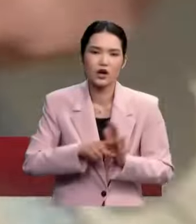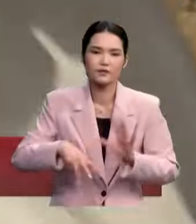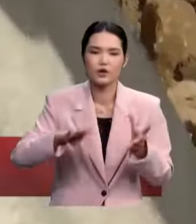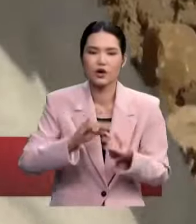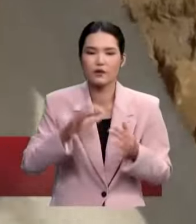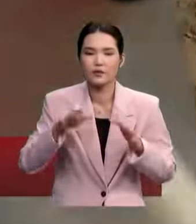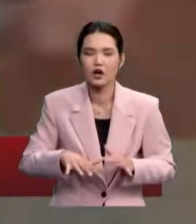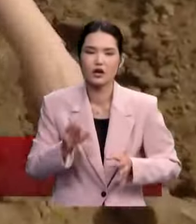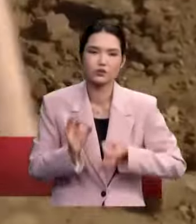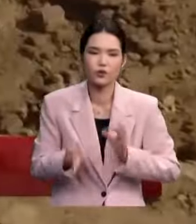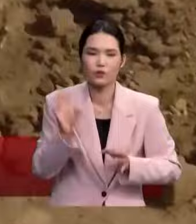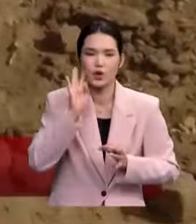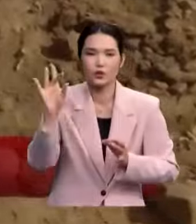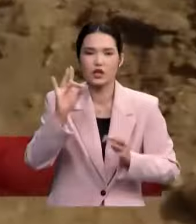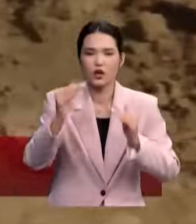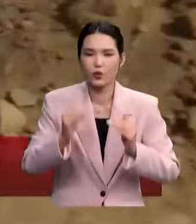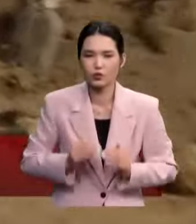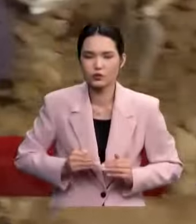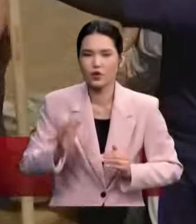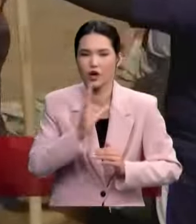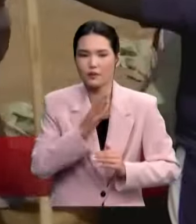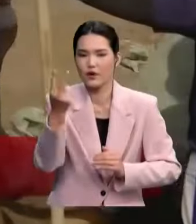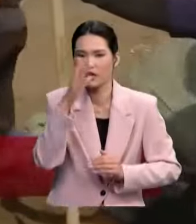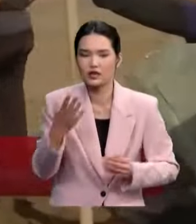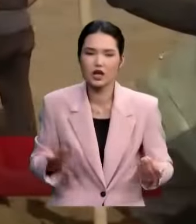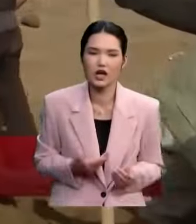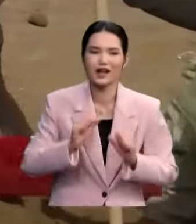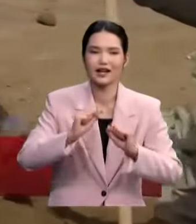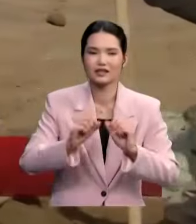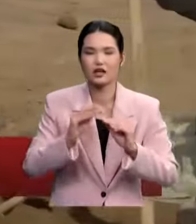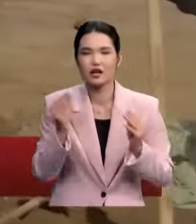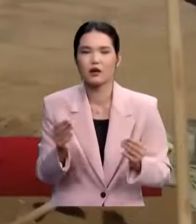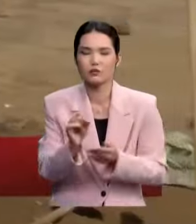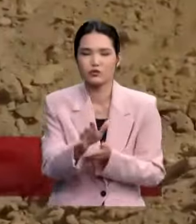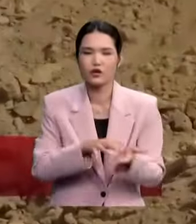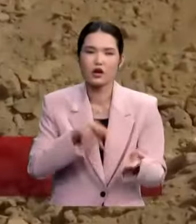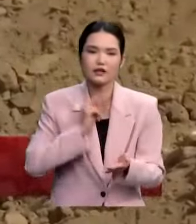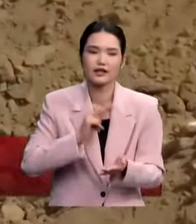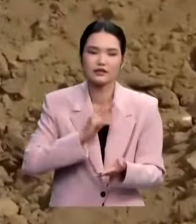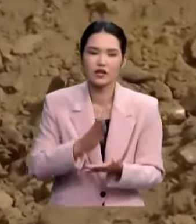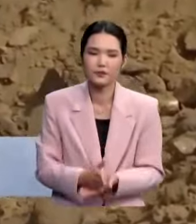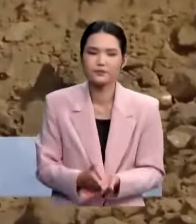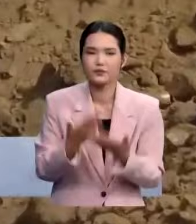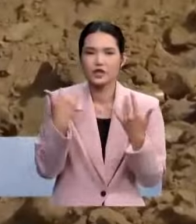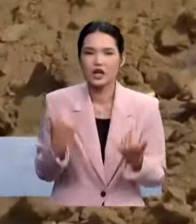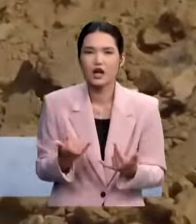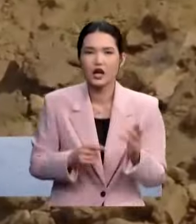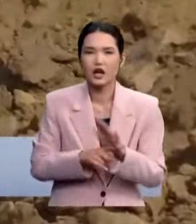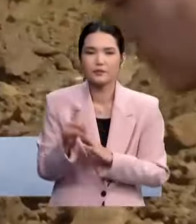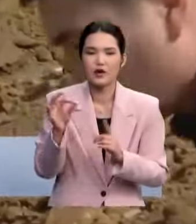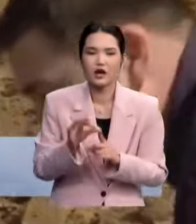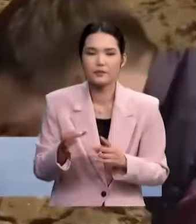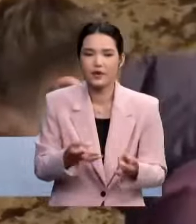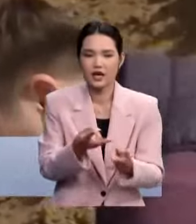жағдай тұрақталып келеді. Су деңгейі төмендеуде. Соған қарамастан өңірде бөгеттерді нығайту жұмыстары жалғасып жатыр. Мұнда келген мақсатымыз